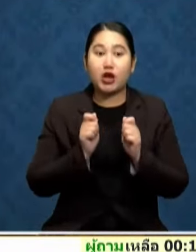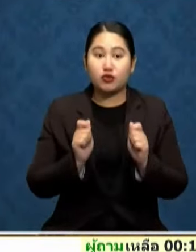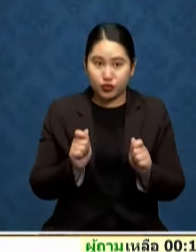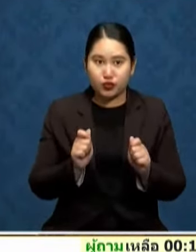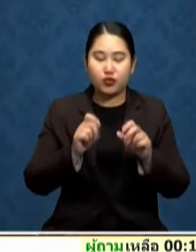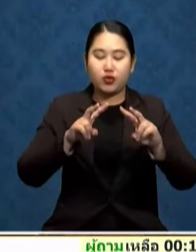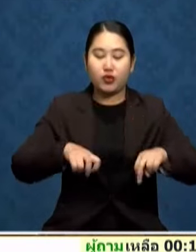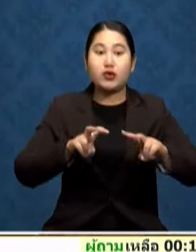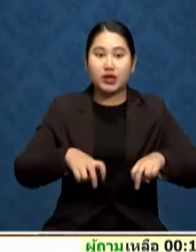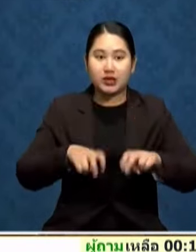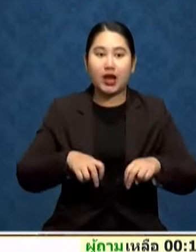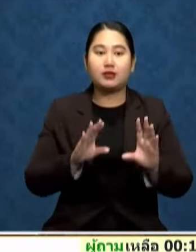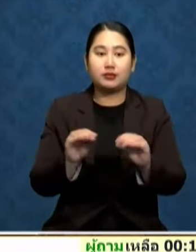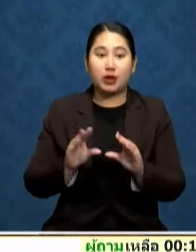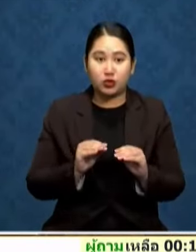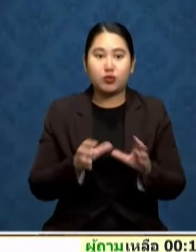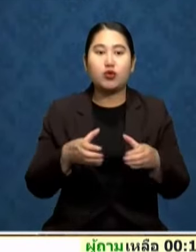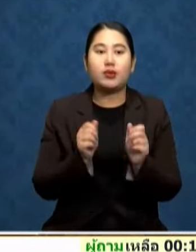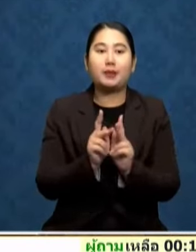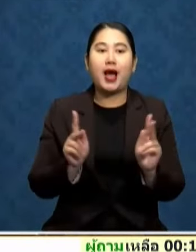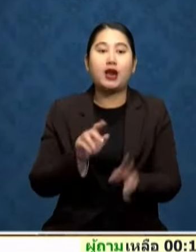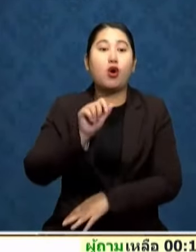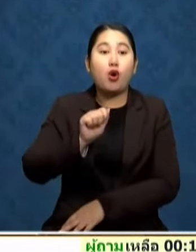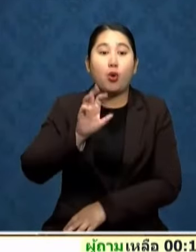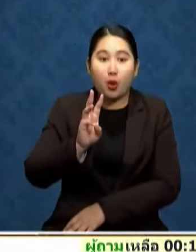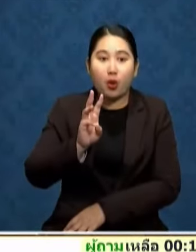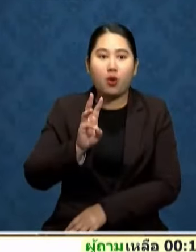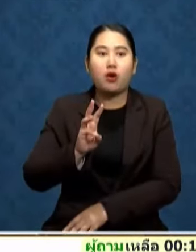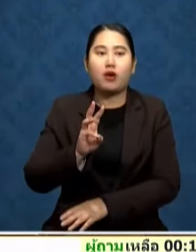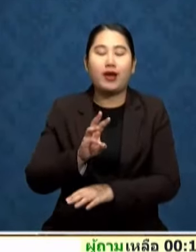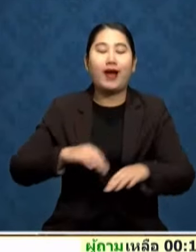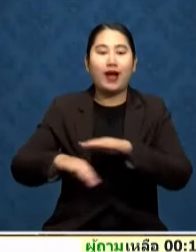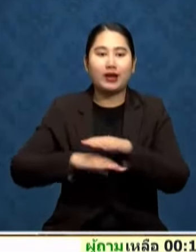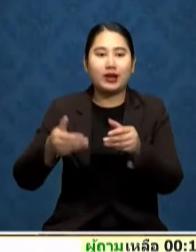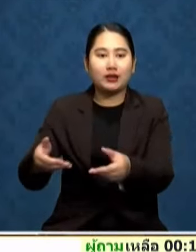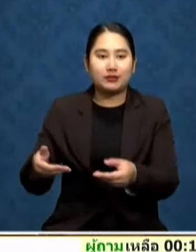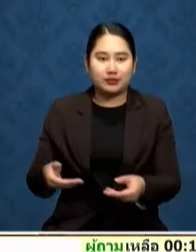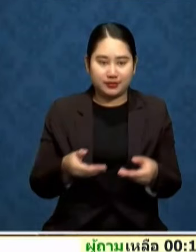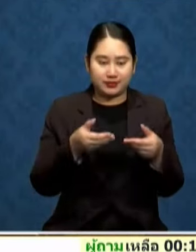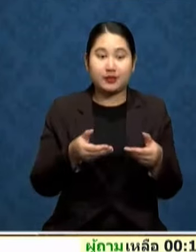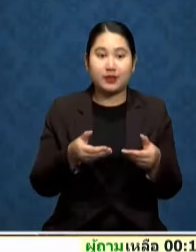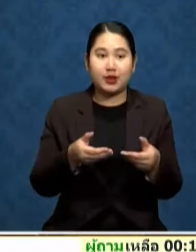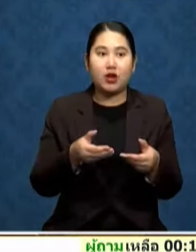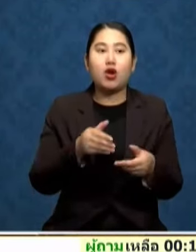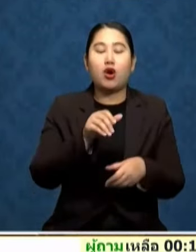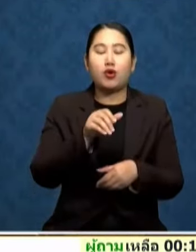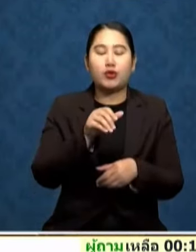างานวิจัยเรื่องนี้ของคณะกรรมการอว.ได้รับเอกสารเป็นเอกสารวิชาการที่